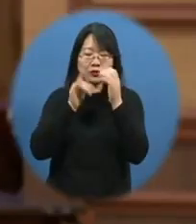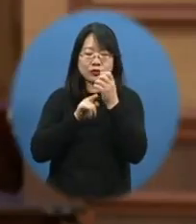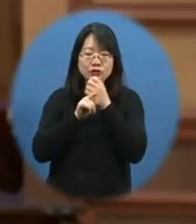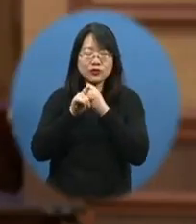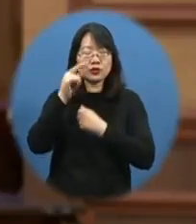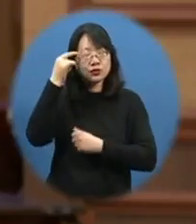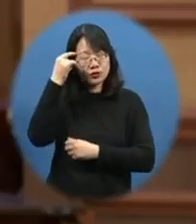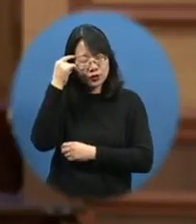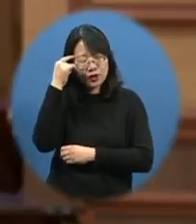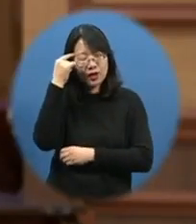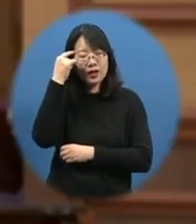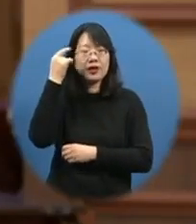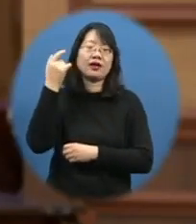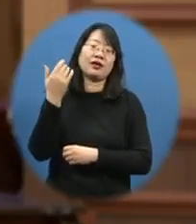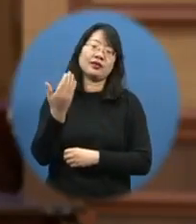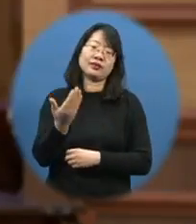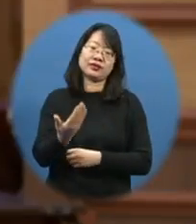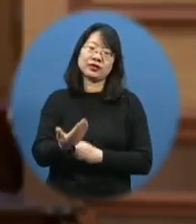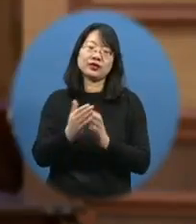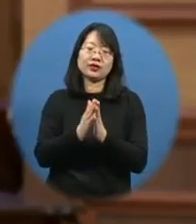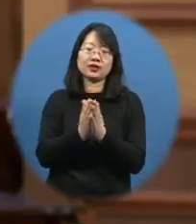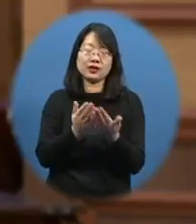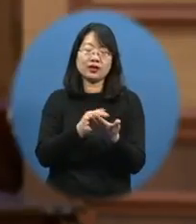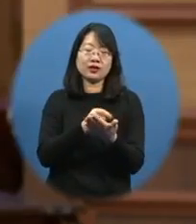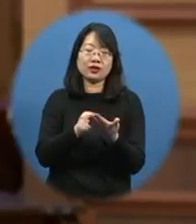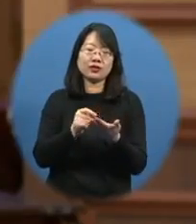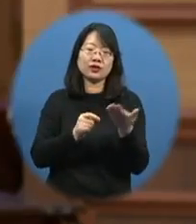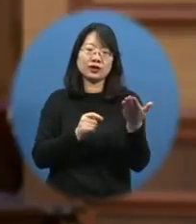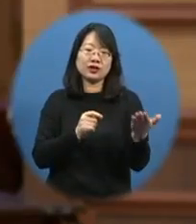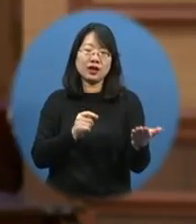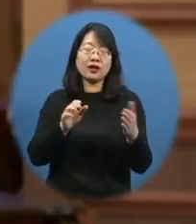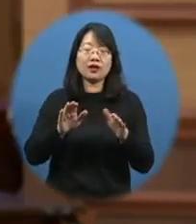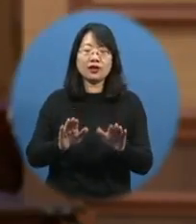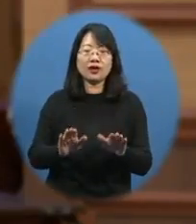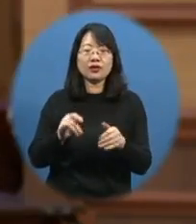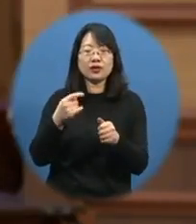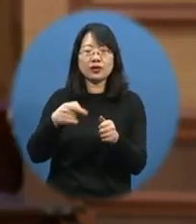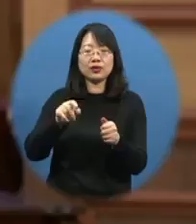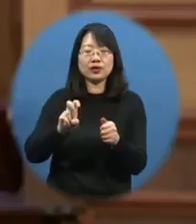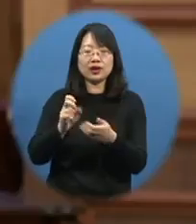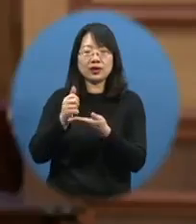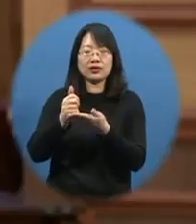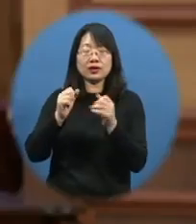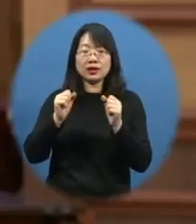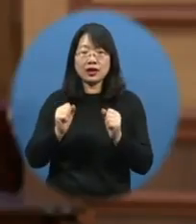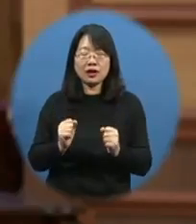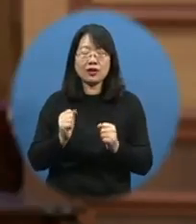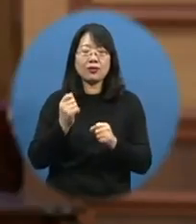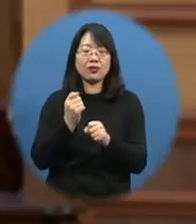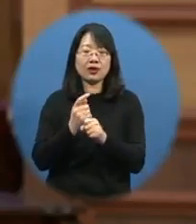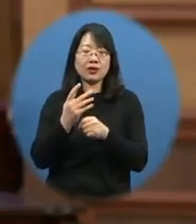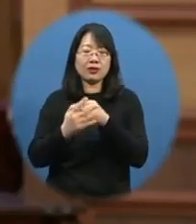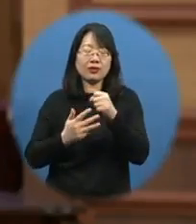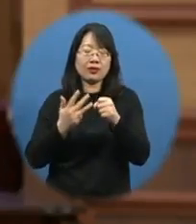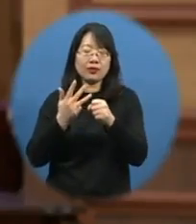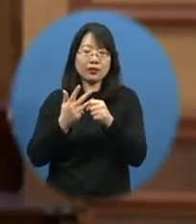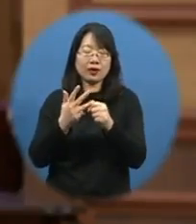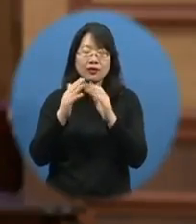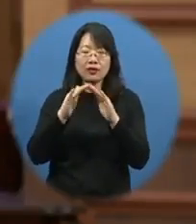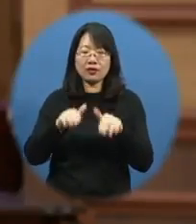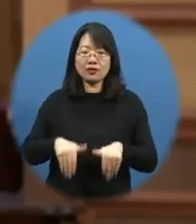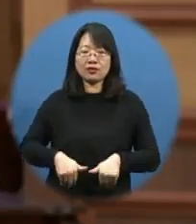하는가라는 근본적인 질문을 책으로 써서 던진 현직 교육감이 계십니다. 벌써 8년째 전라남도